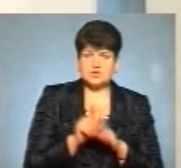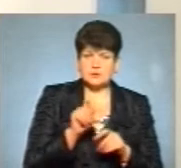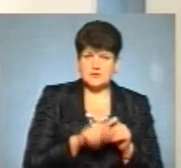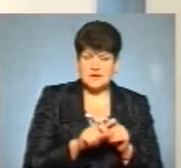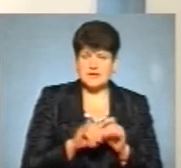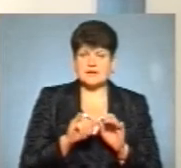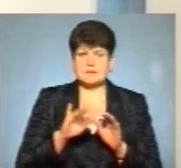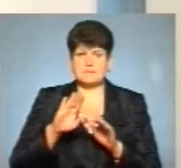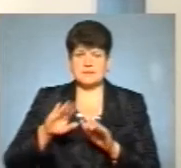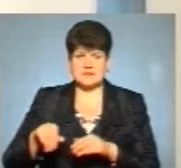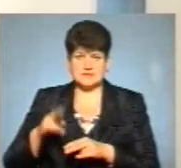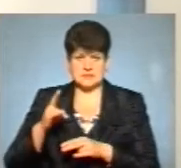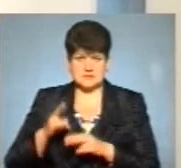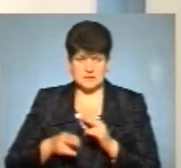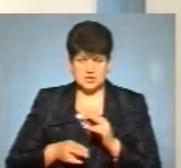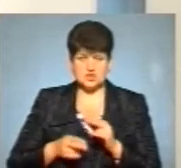закінчення. Це